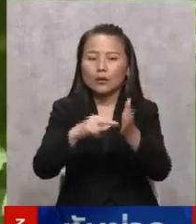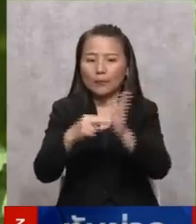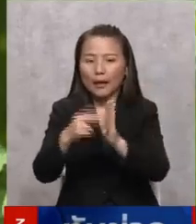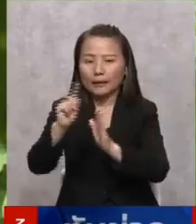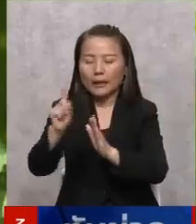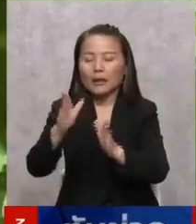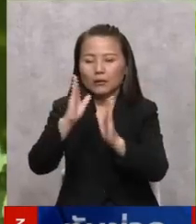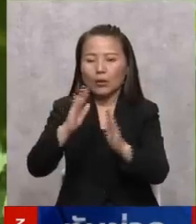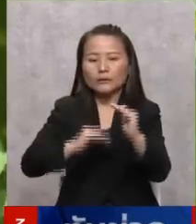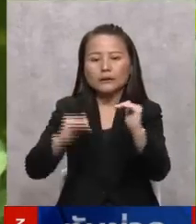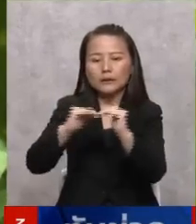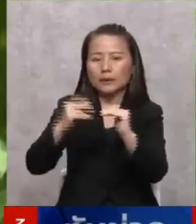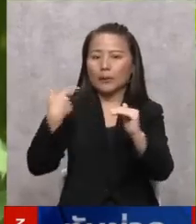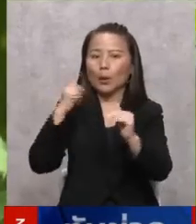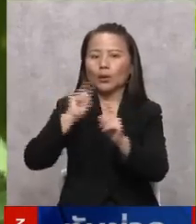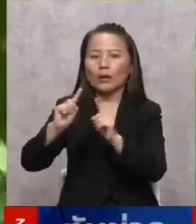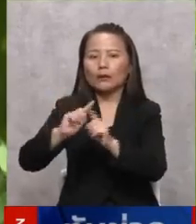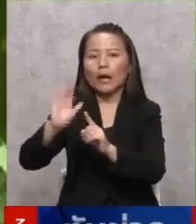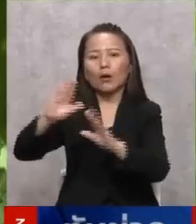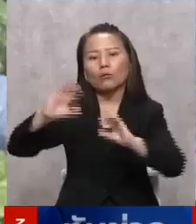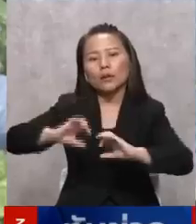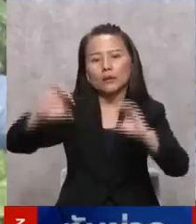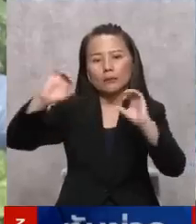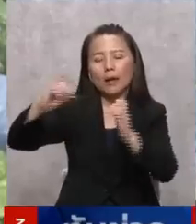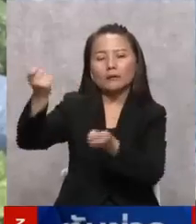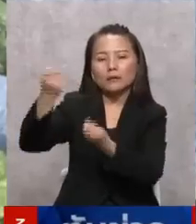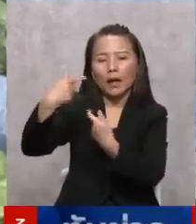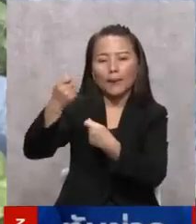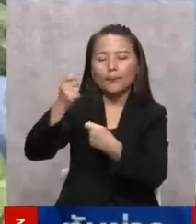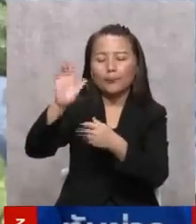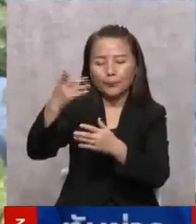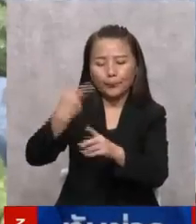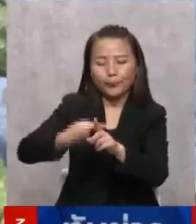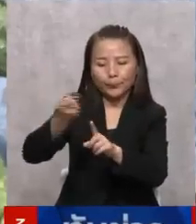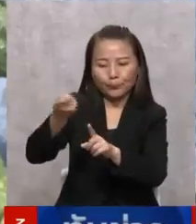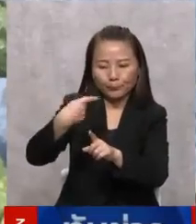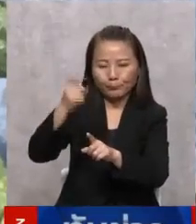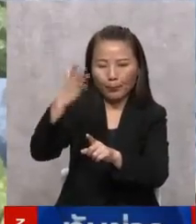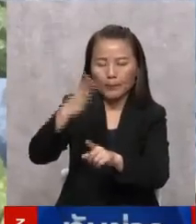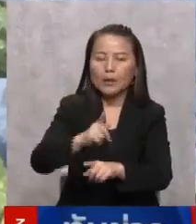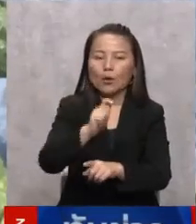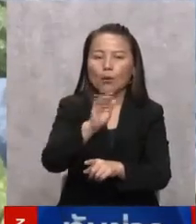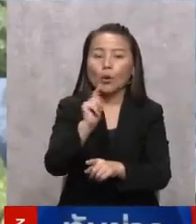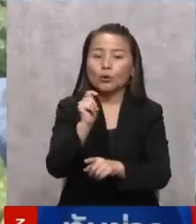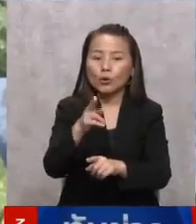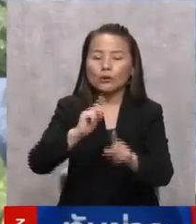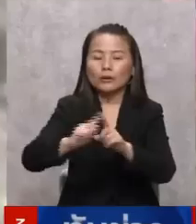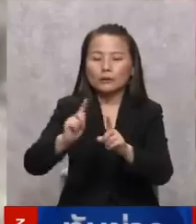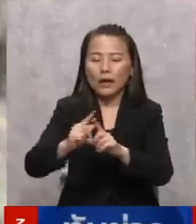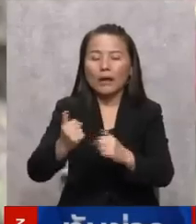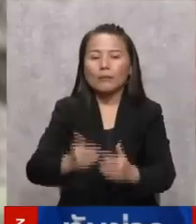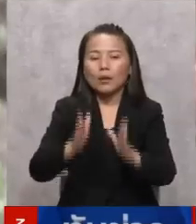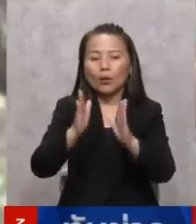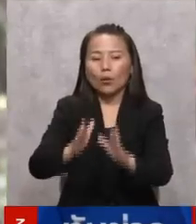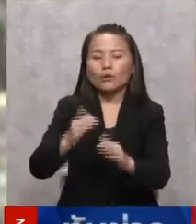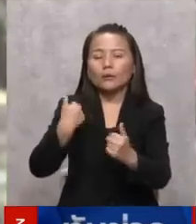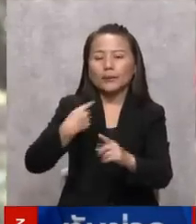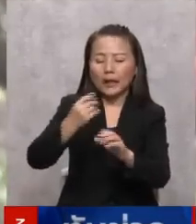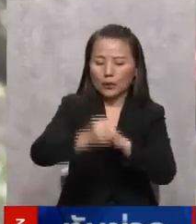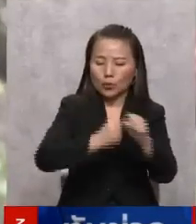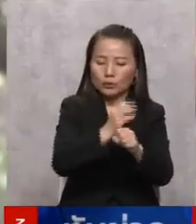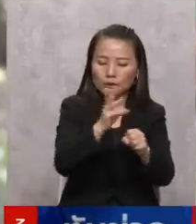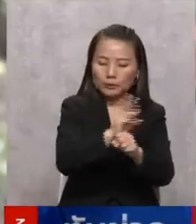วัสดิการหรือสิทธิประโยชน์อื่นใดจากหน่วยงานของรัฐรัฐวิสาหกิจหรือองค์กรปกครองส่วนท้องถิ่นได้แก่ผู้รับเงินบำนาญ